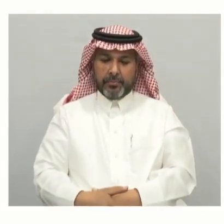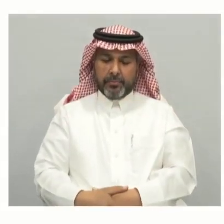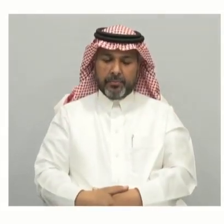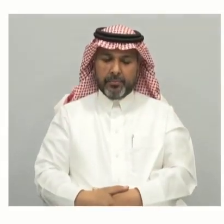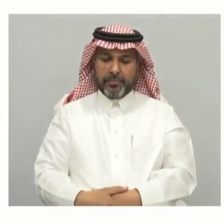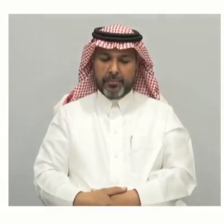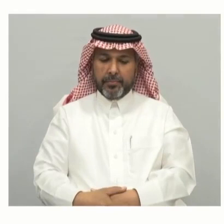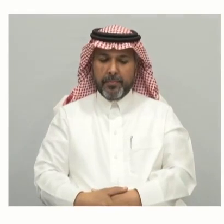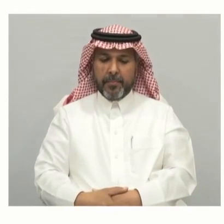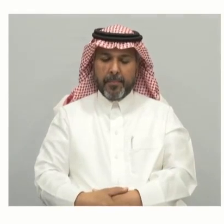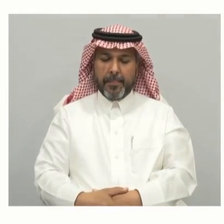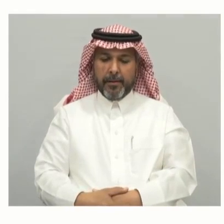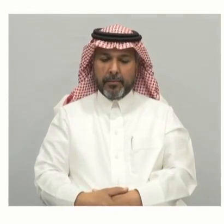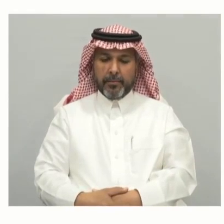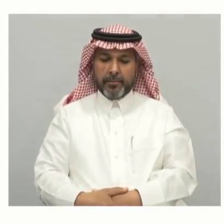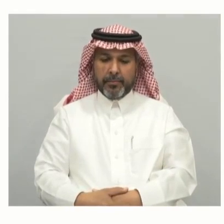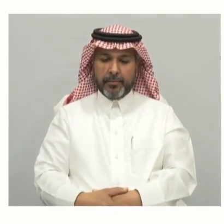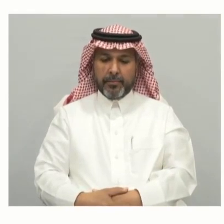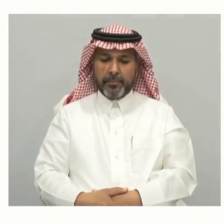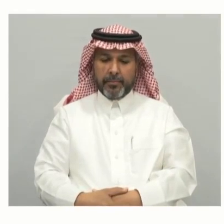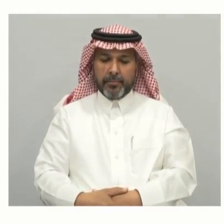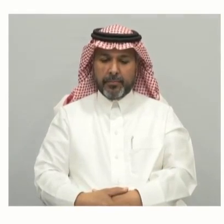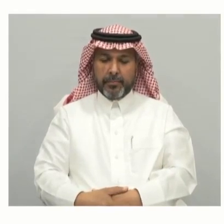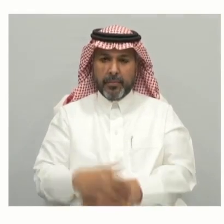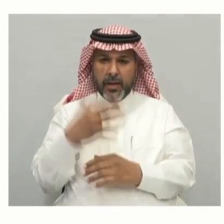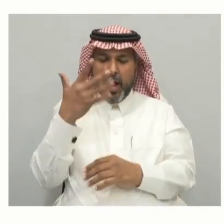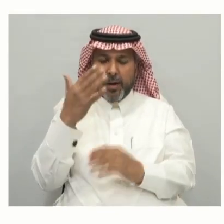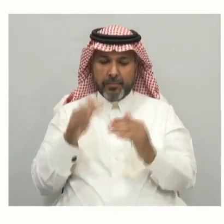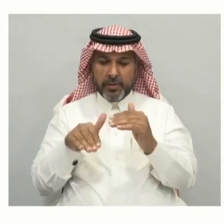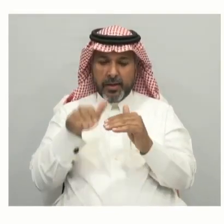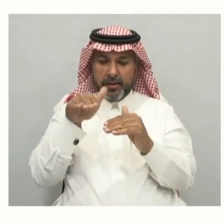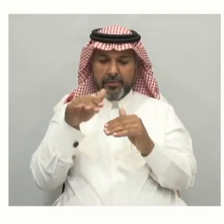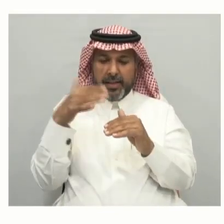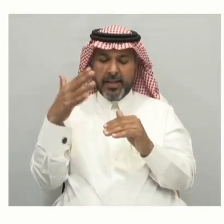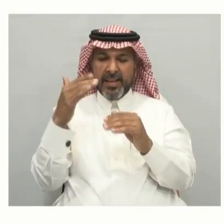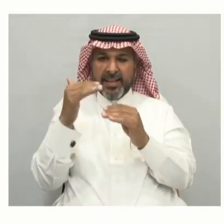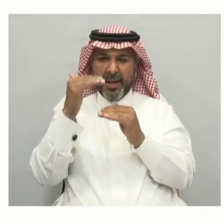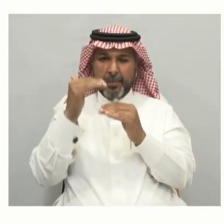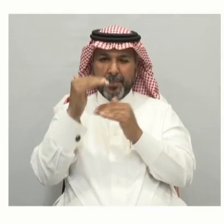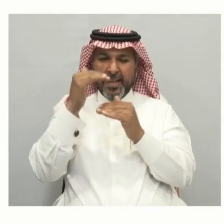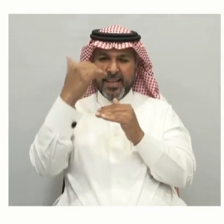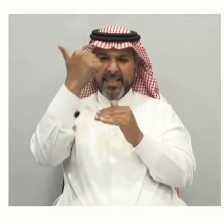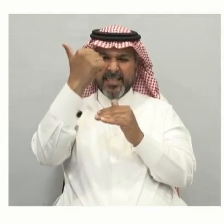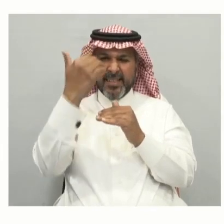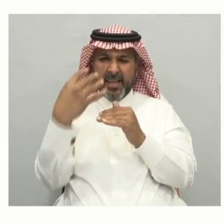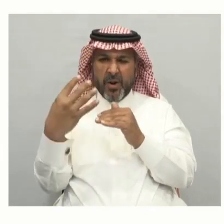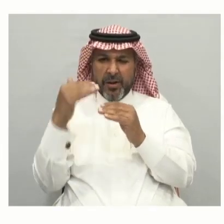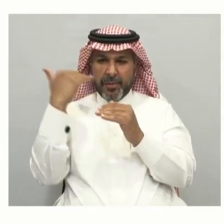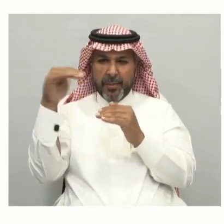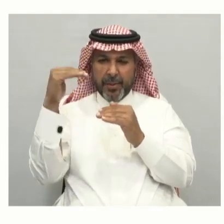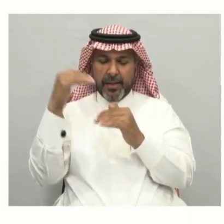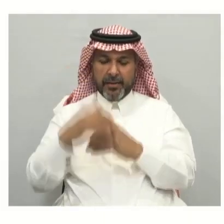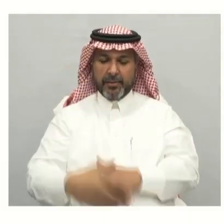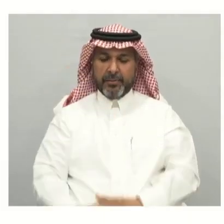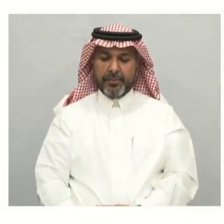ثمانيه الى ثمانيه واربعه من عشره التكرارات خمسه هنا من ثمانيه الى ثمانيه واربعه من عشره